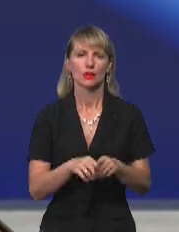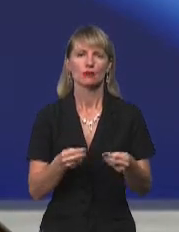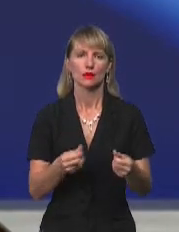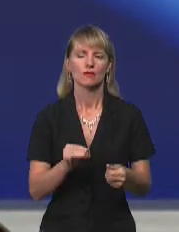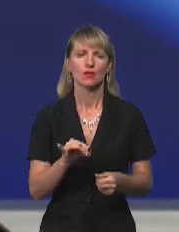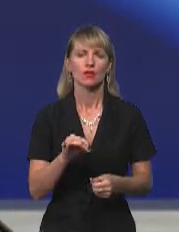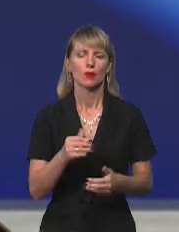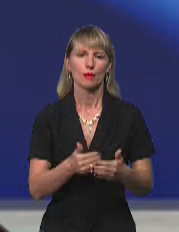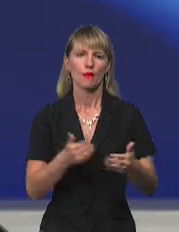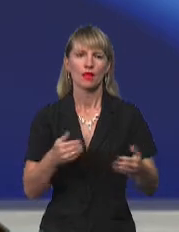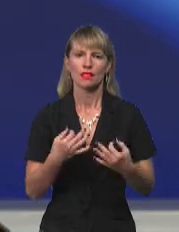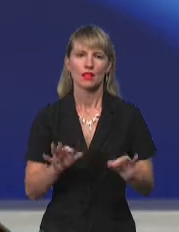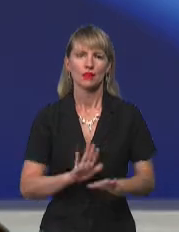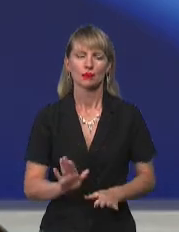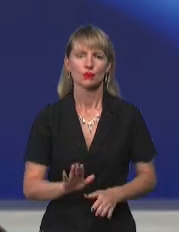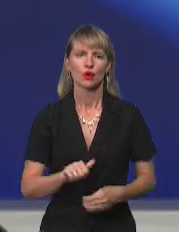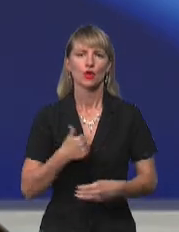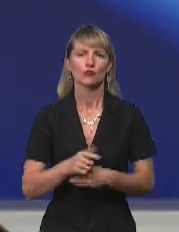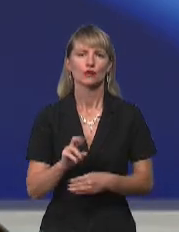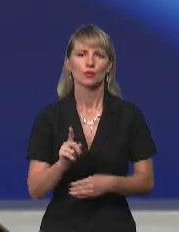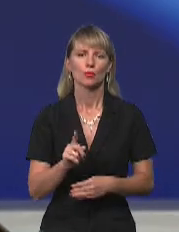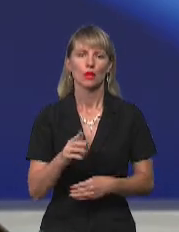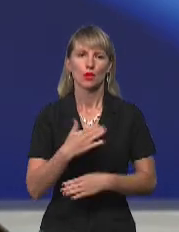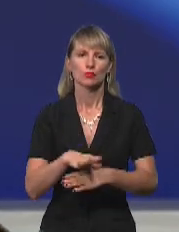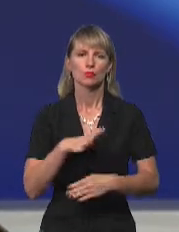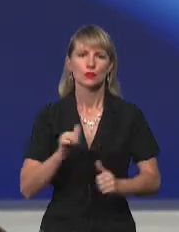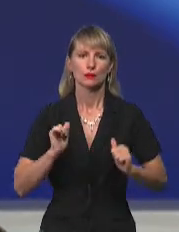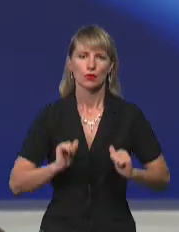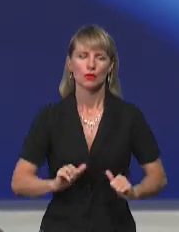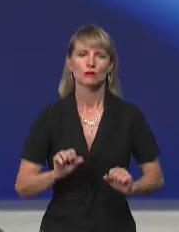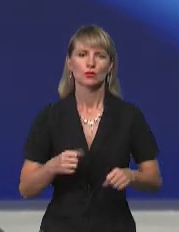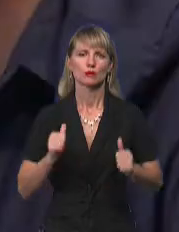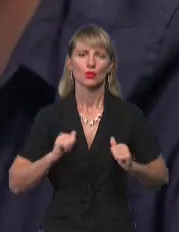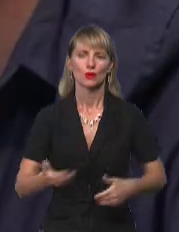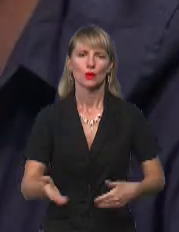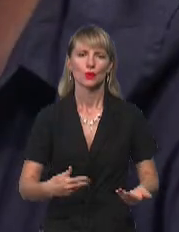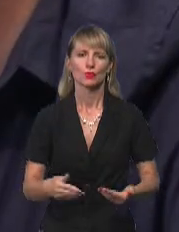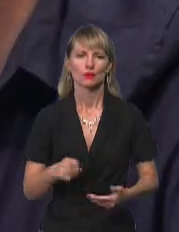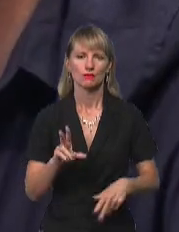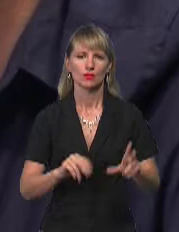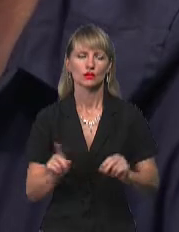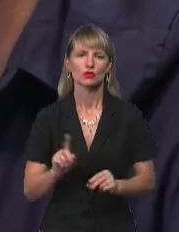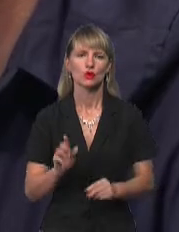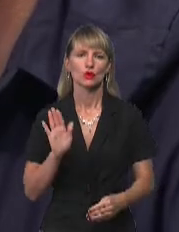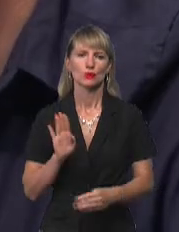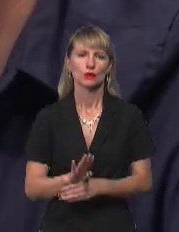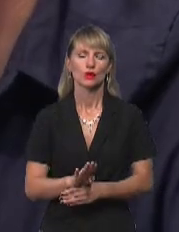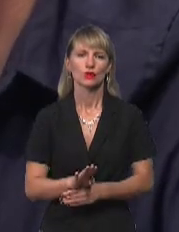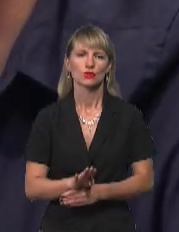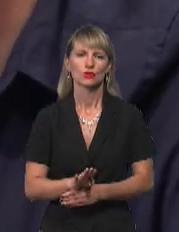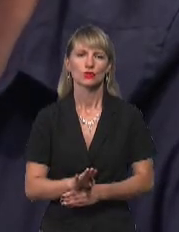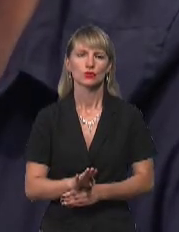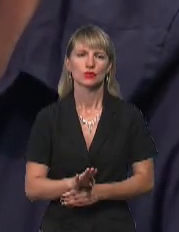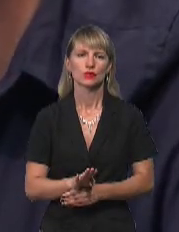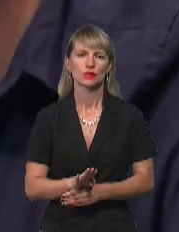профілактика недопущення. Саме головне, щоб на вулицях було спокійно, і ми могли спокійно ходити. Пане Анатолію, чи не вважаєте ви, що розпорядження, яке